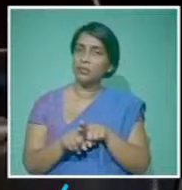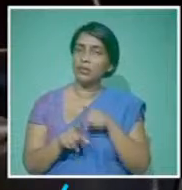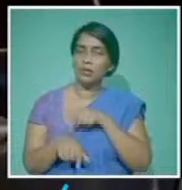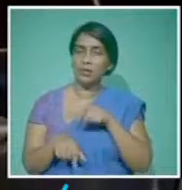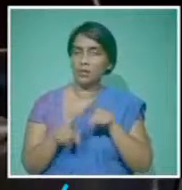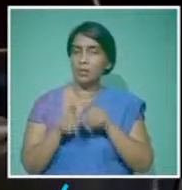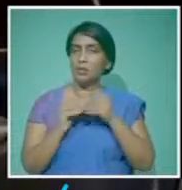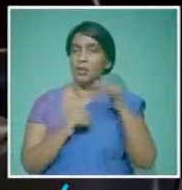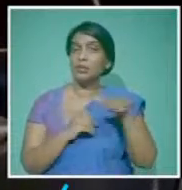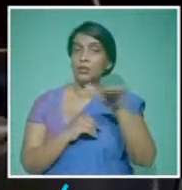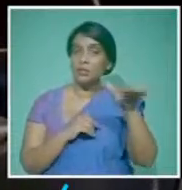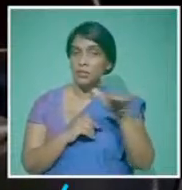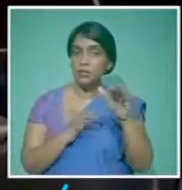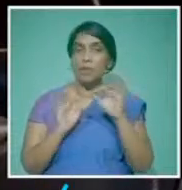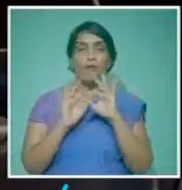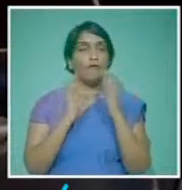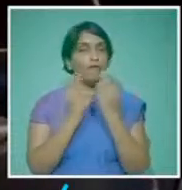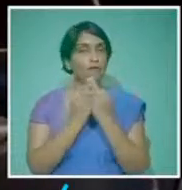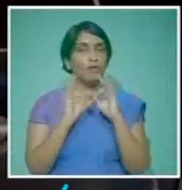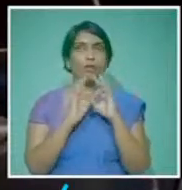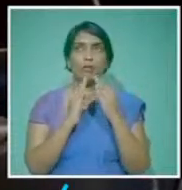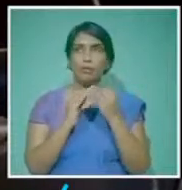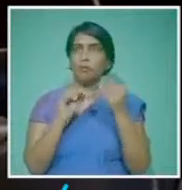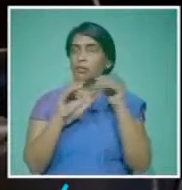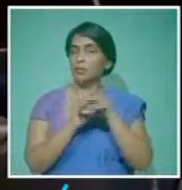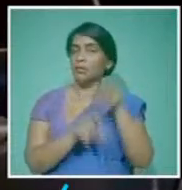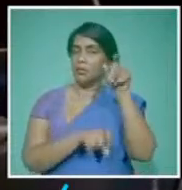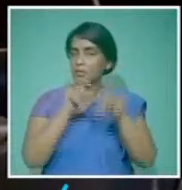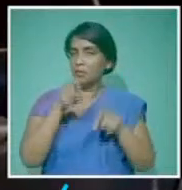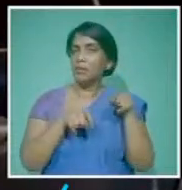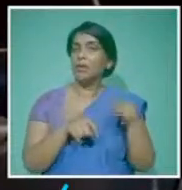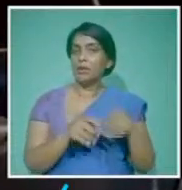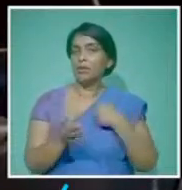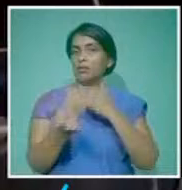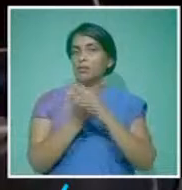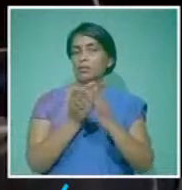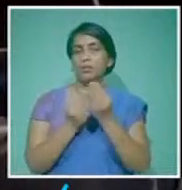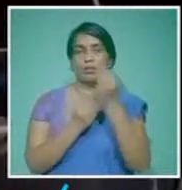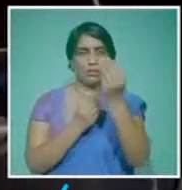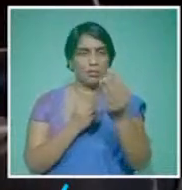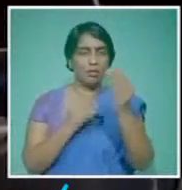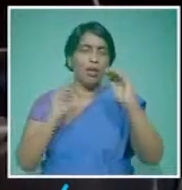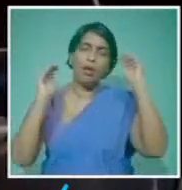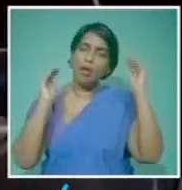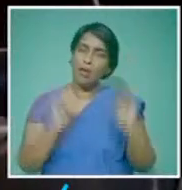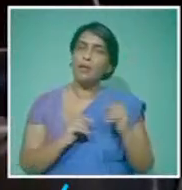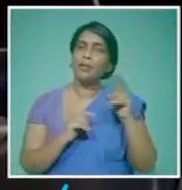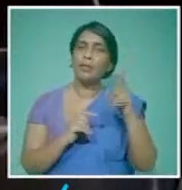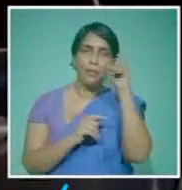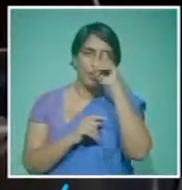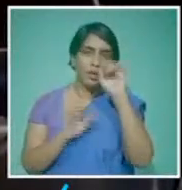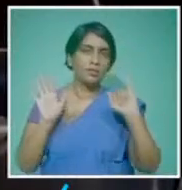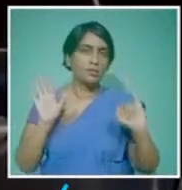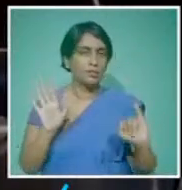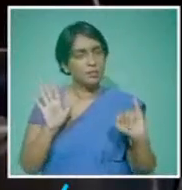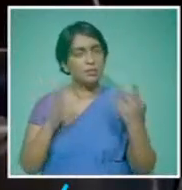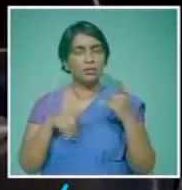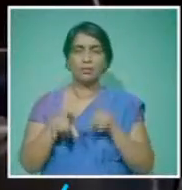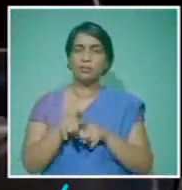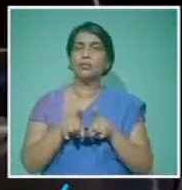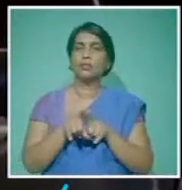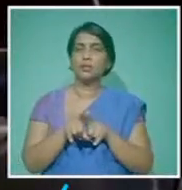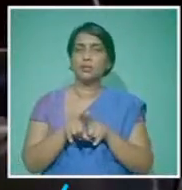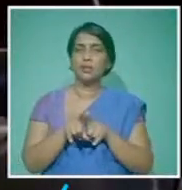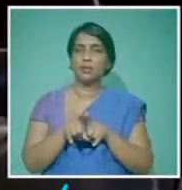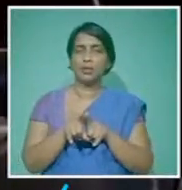मीटवाडा समाजे फाउल सह फाउल गानकट अपिट मे सहनाधार अडुमतार मे मास हायकट